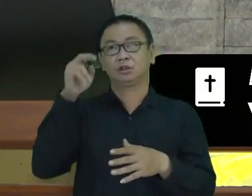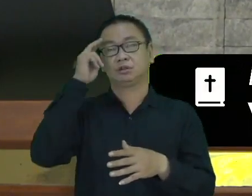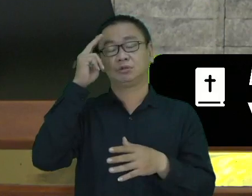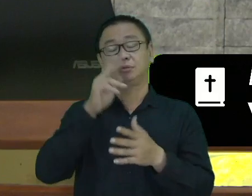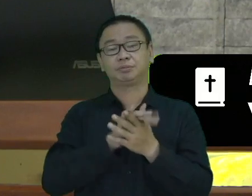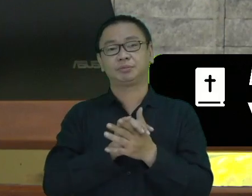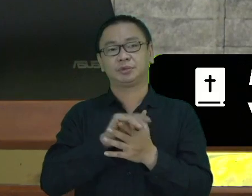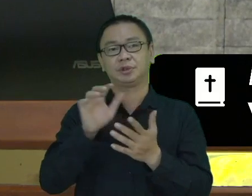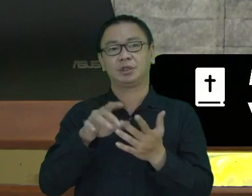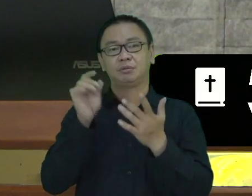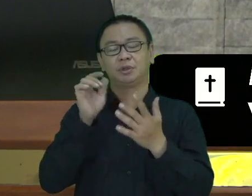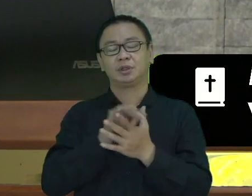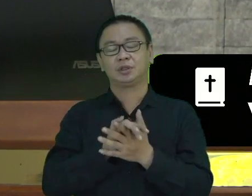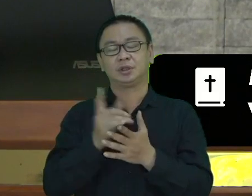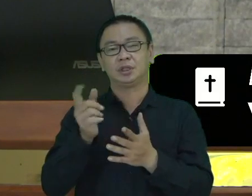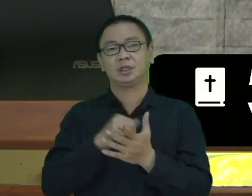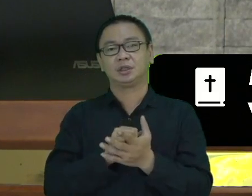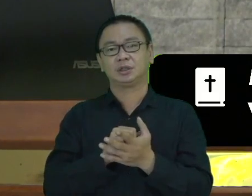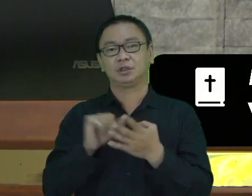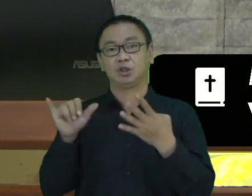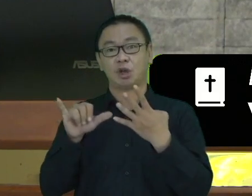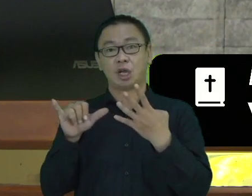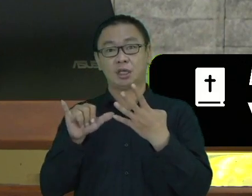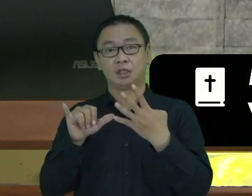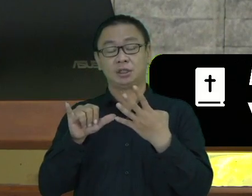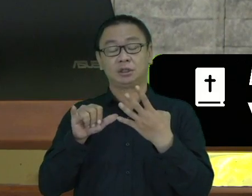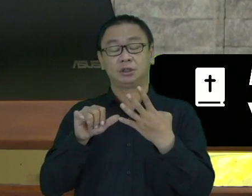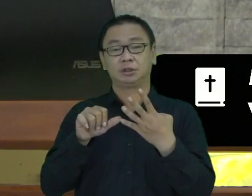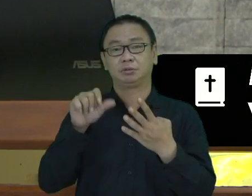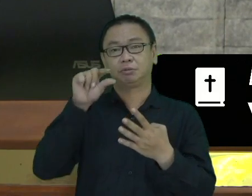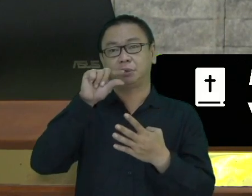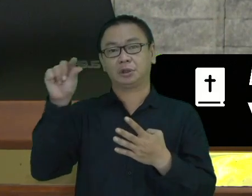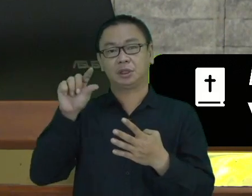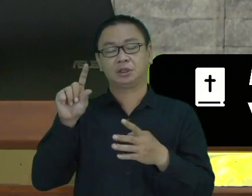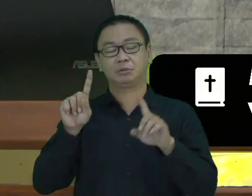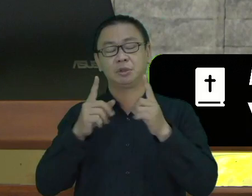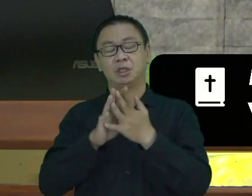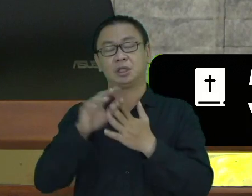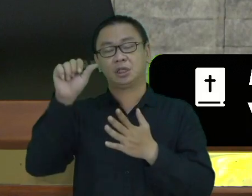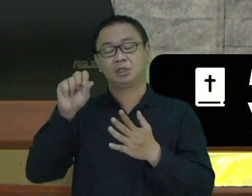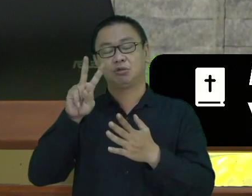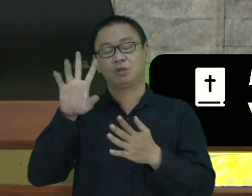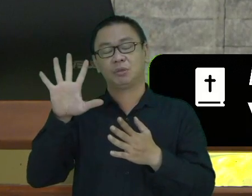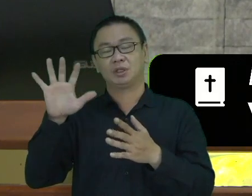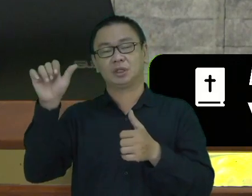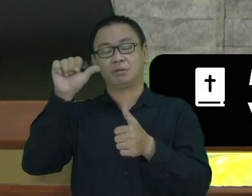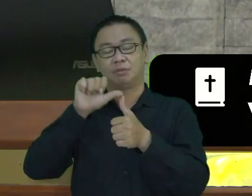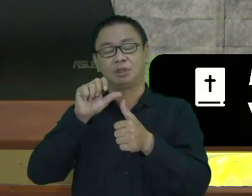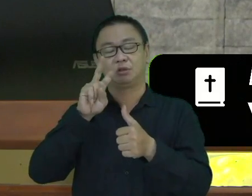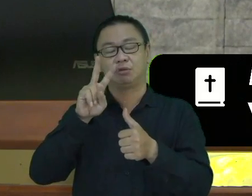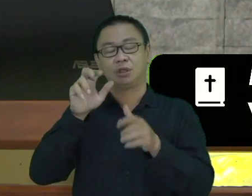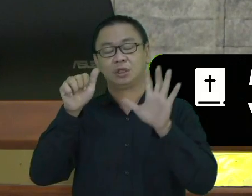yang terambil dari Yohanes pasalnya yang ke-11 ayat 25 hingga yang ke-26a